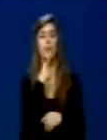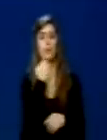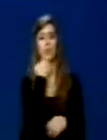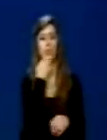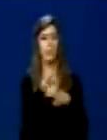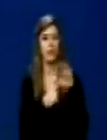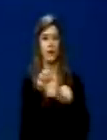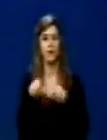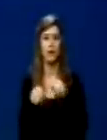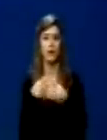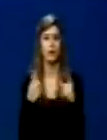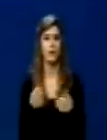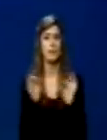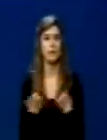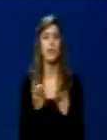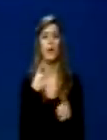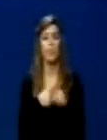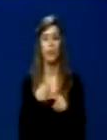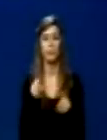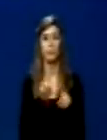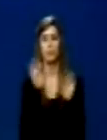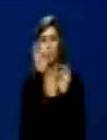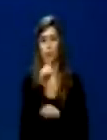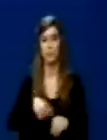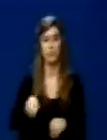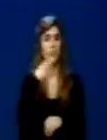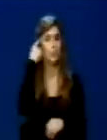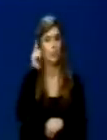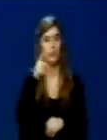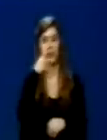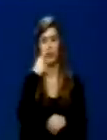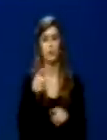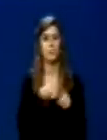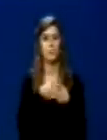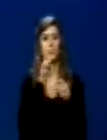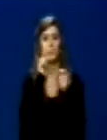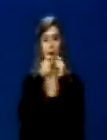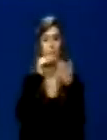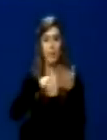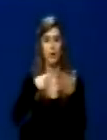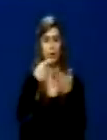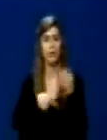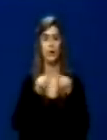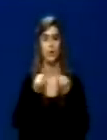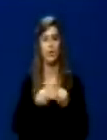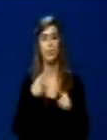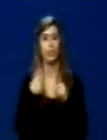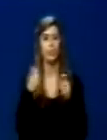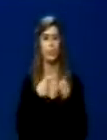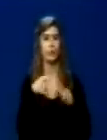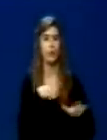me spin-off special, dhe të cilat në asnjë as për sa afërmi, pra nuk kanë arritur të plotësojnë kushtet e kontratës, e këtu përfshihet edhe Ballkani i